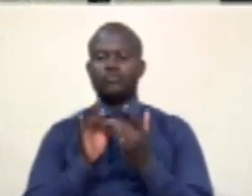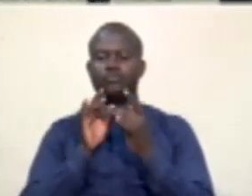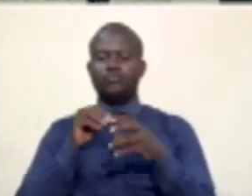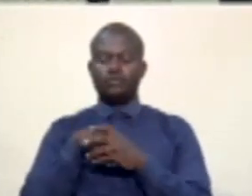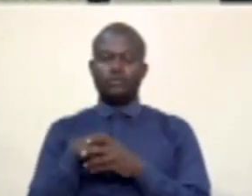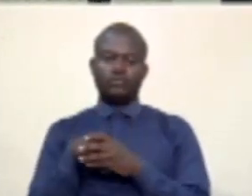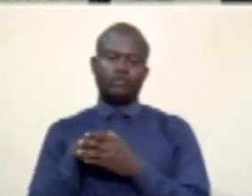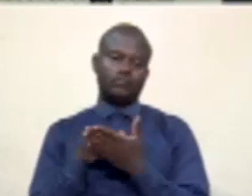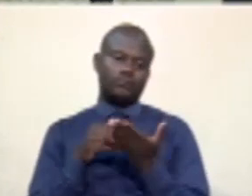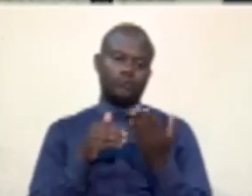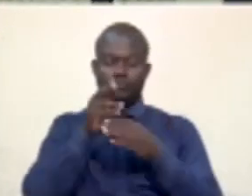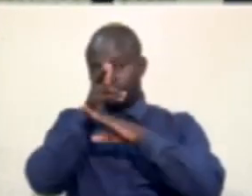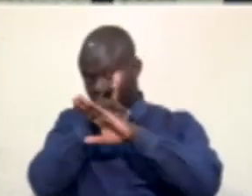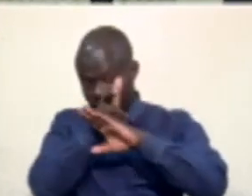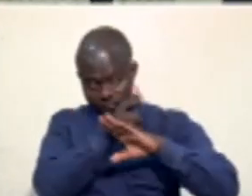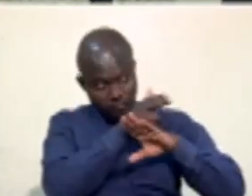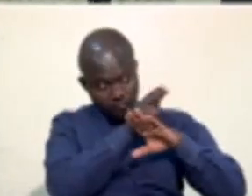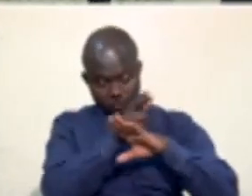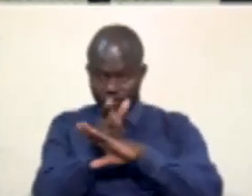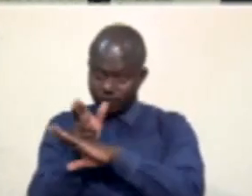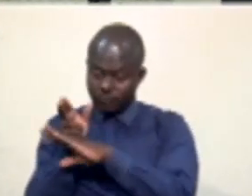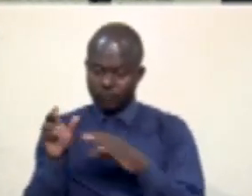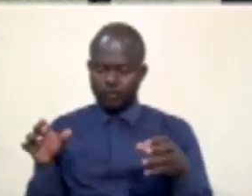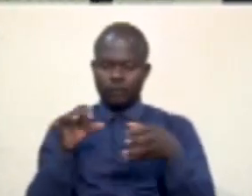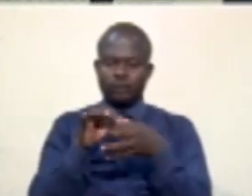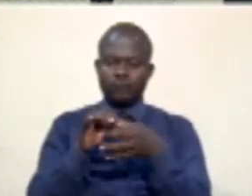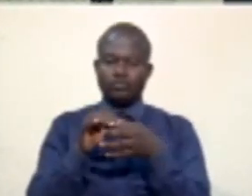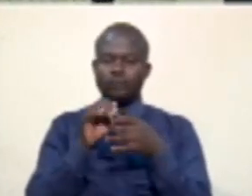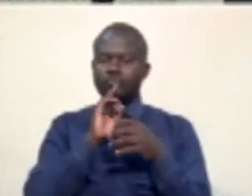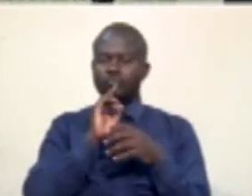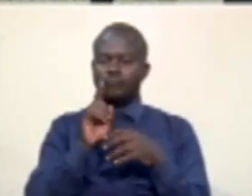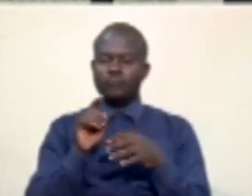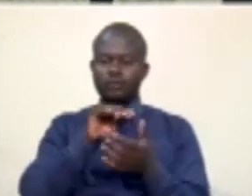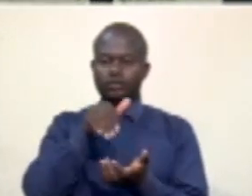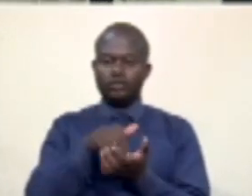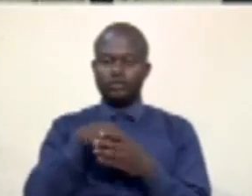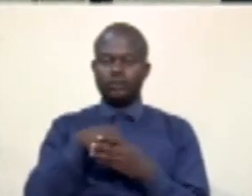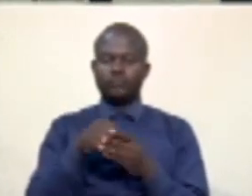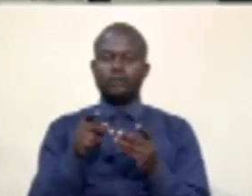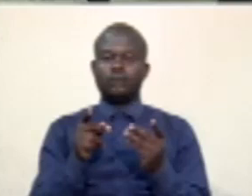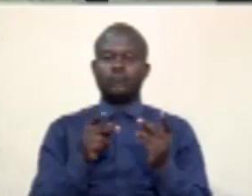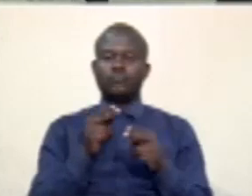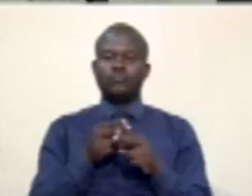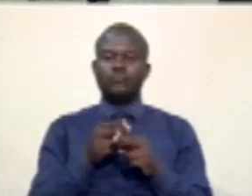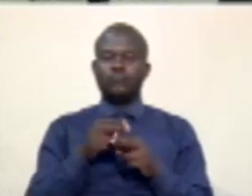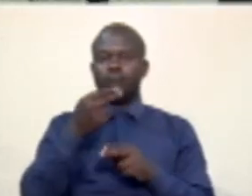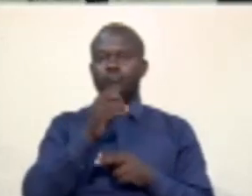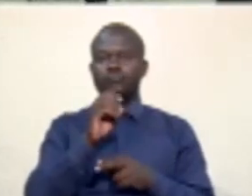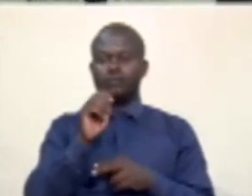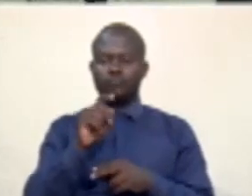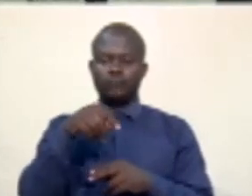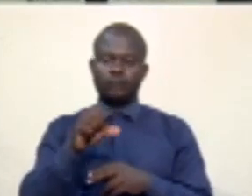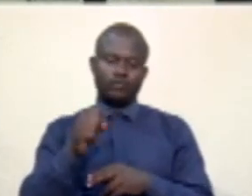kamera zihurizwa hamwe mu cyumba twise command center ziri ahantu mu masantre aho twita hotspot ahurira abantu